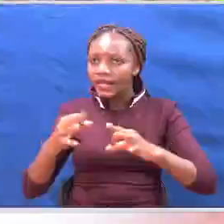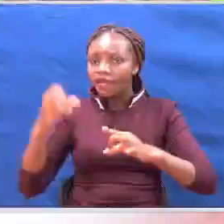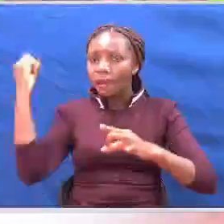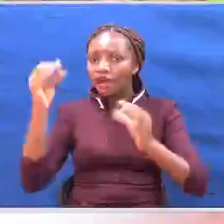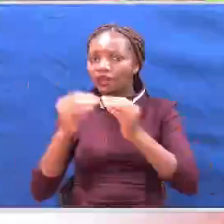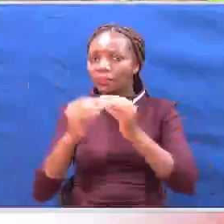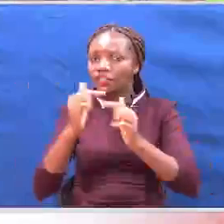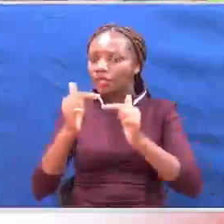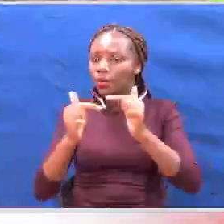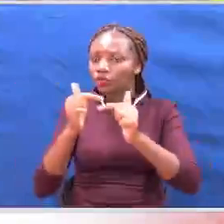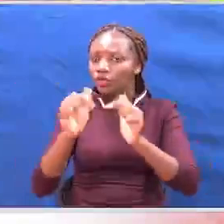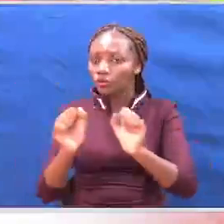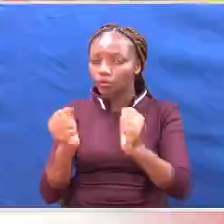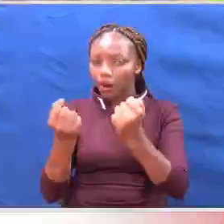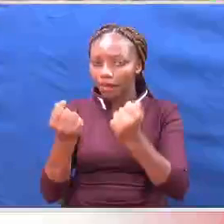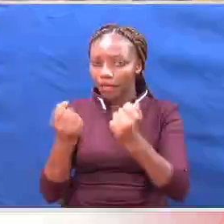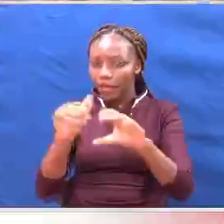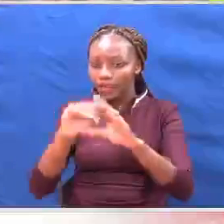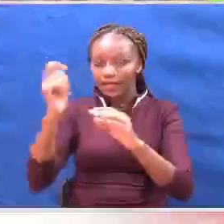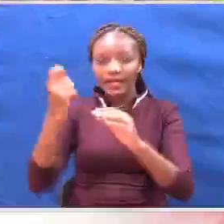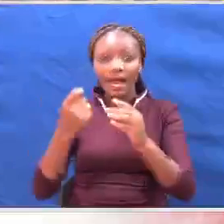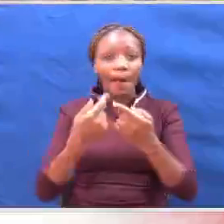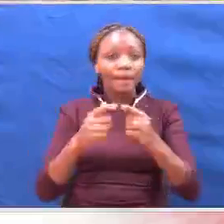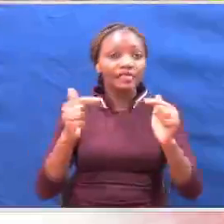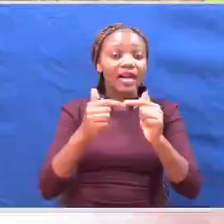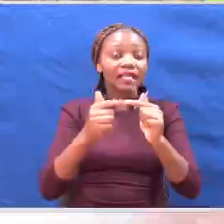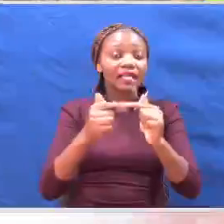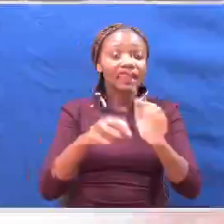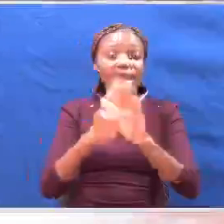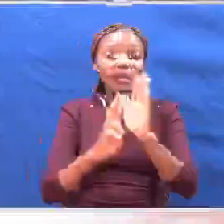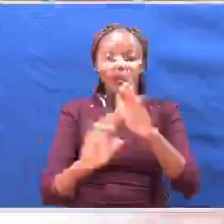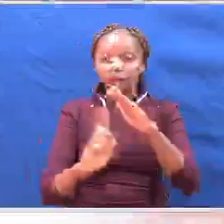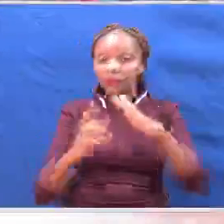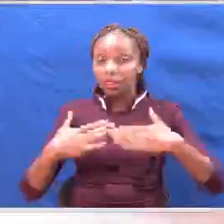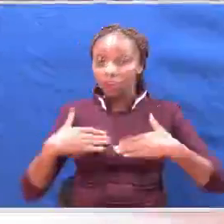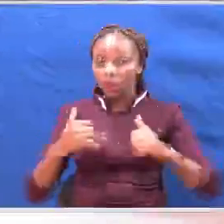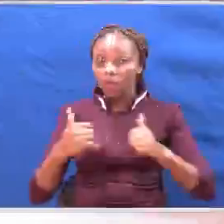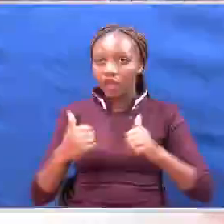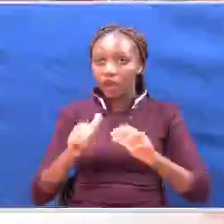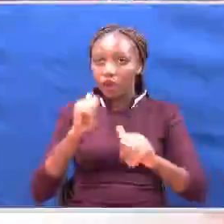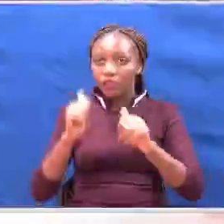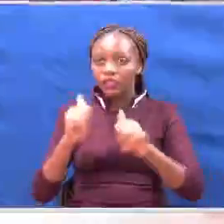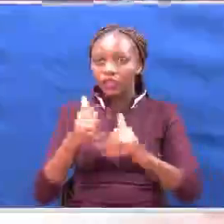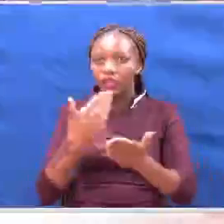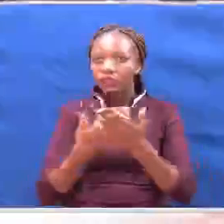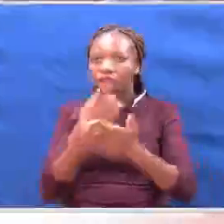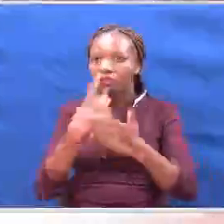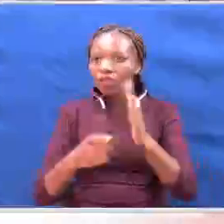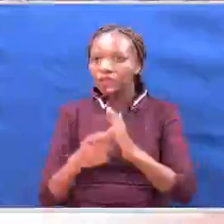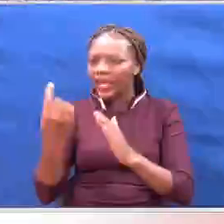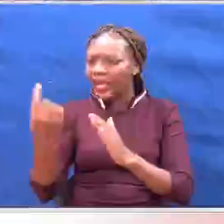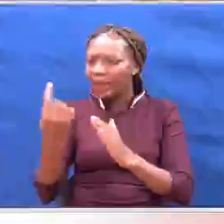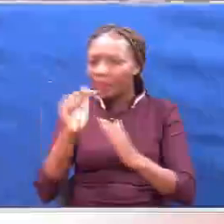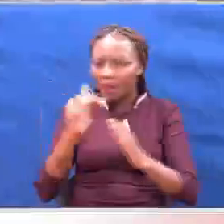aina hii itaa kufa kyum na mashar ya wizara ya afya inti kuwa kila mmoja